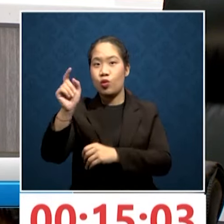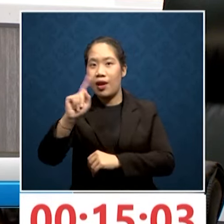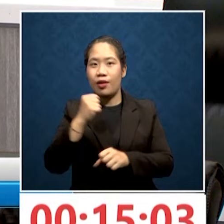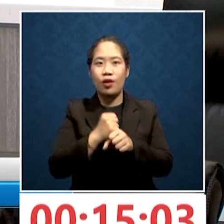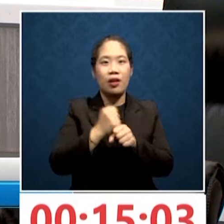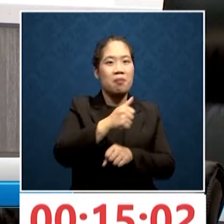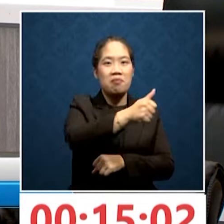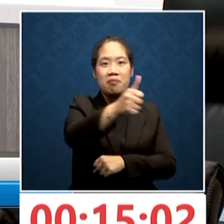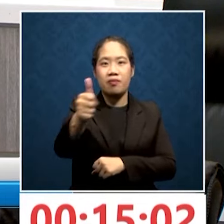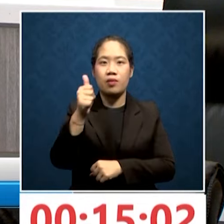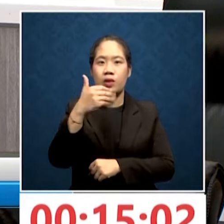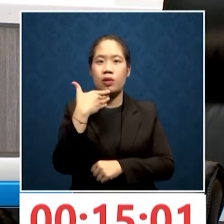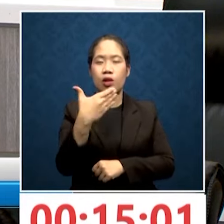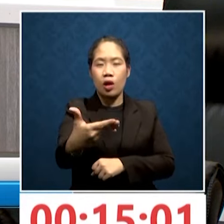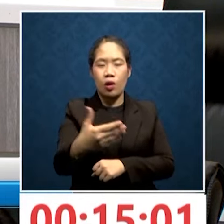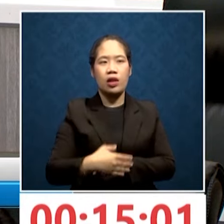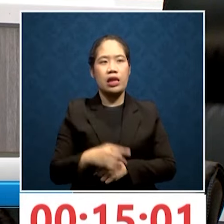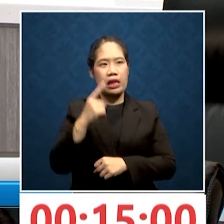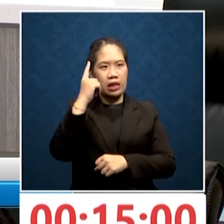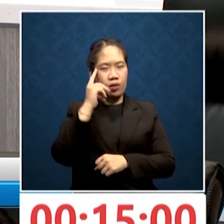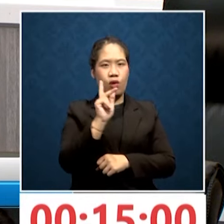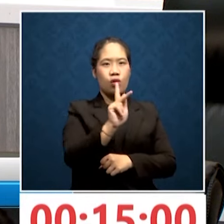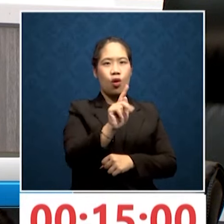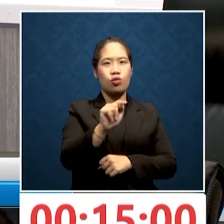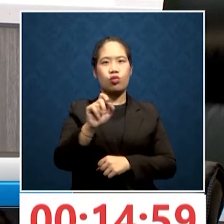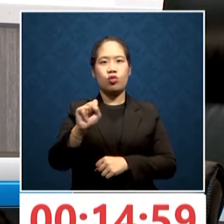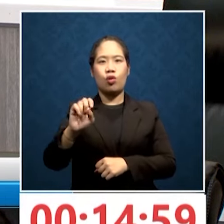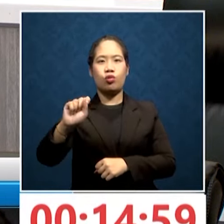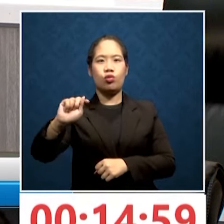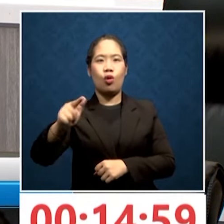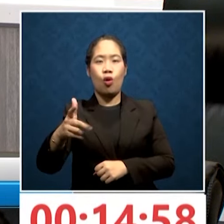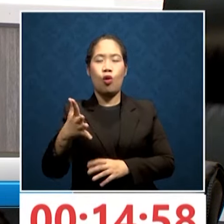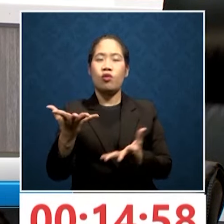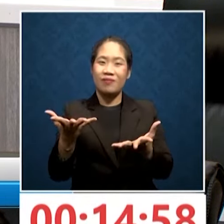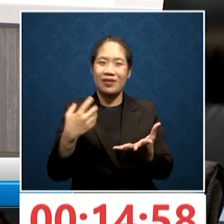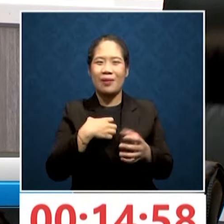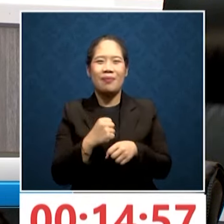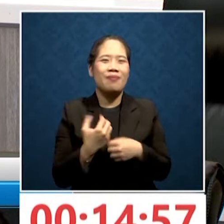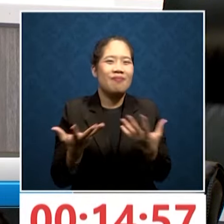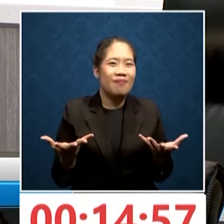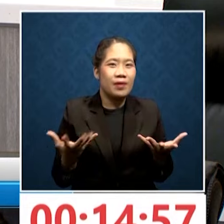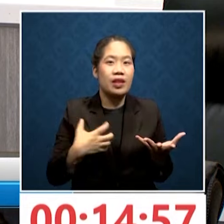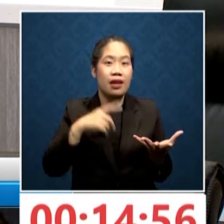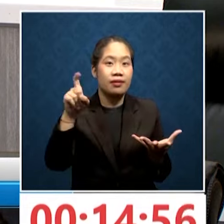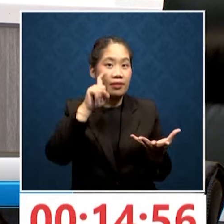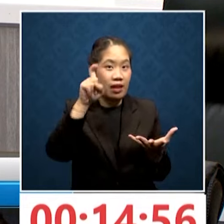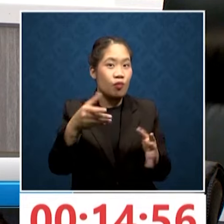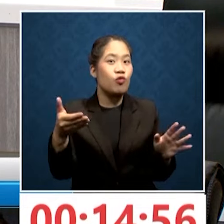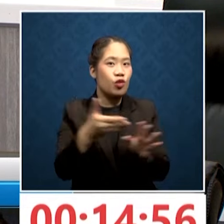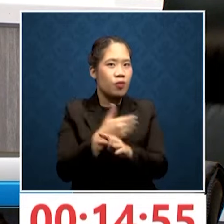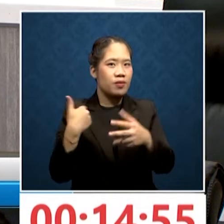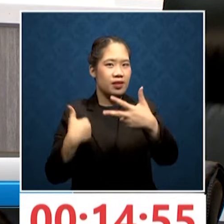รวงเพราะฉะนั้นกจุดสทจุดเนี่ยจะเกิดขึ้นได้อย่างไรผมจึงขอถามคำถามท่านไว้ก่อน3